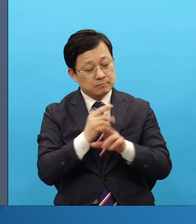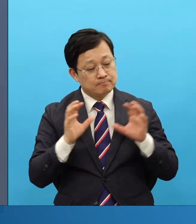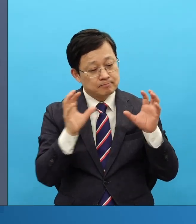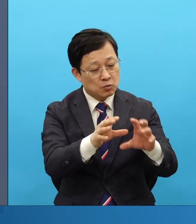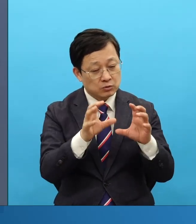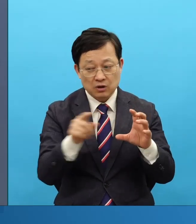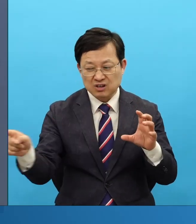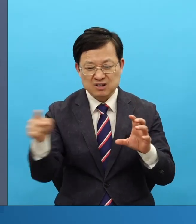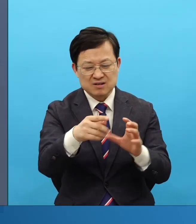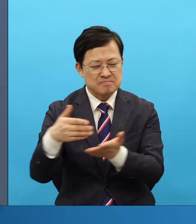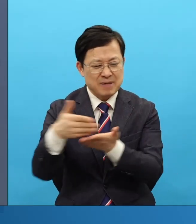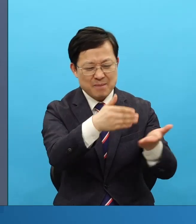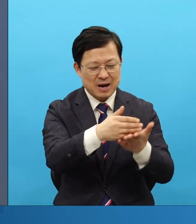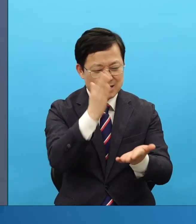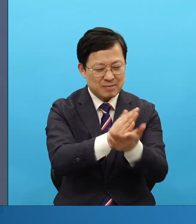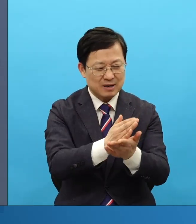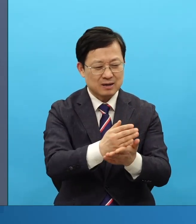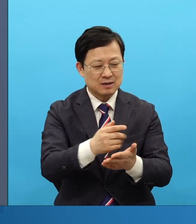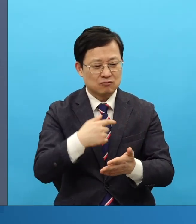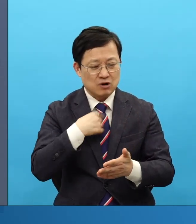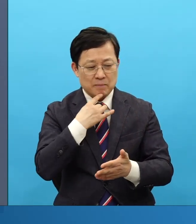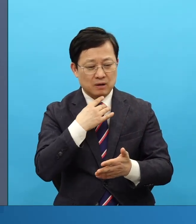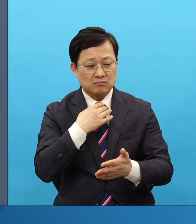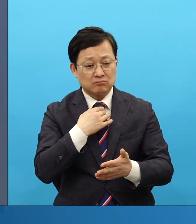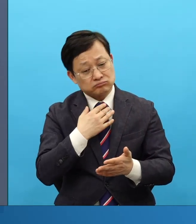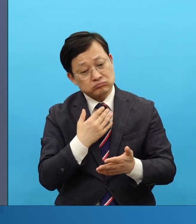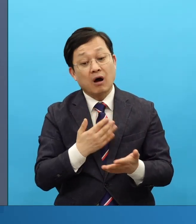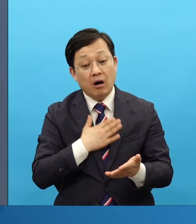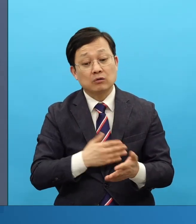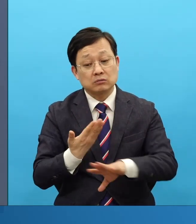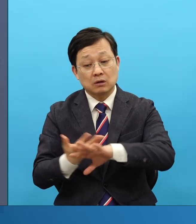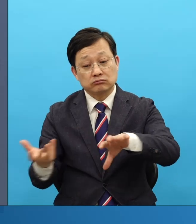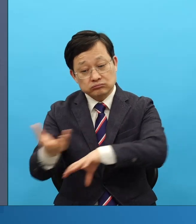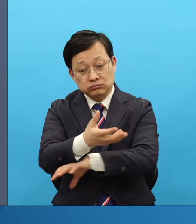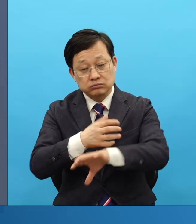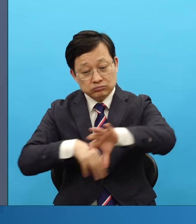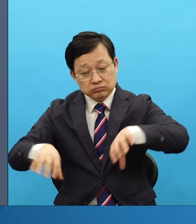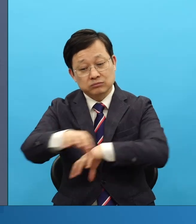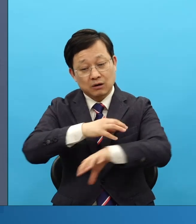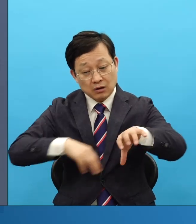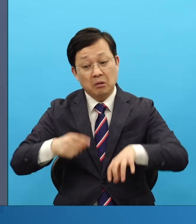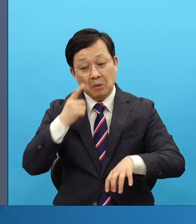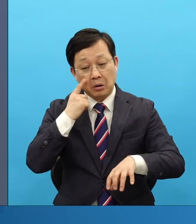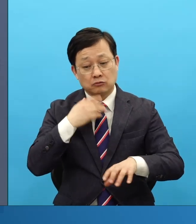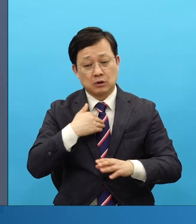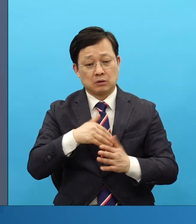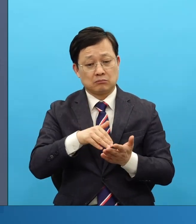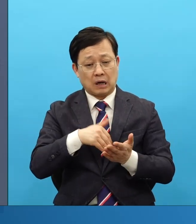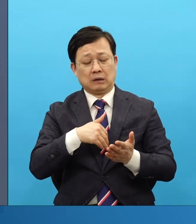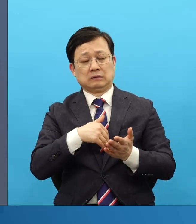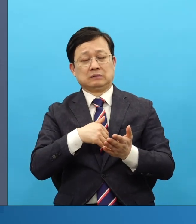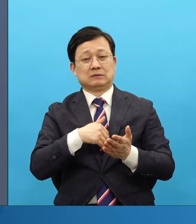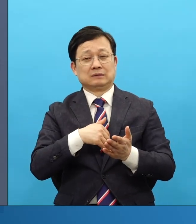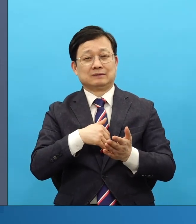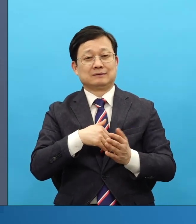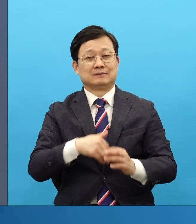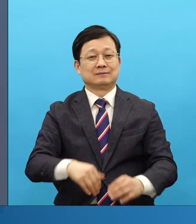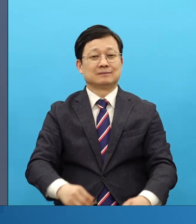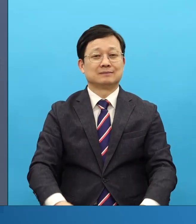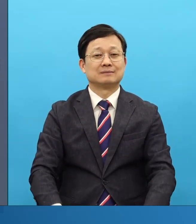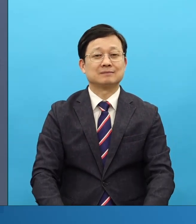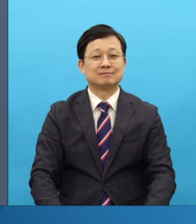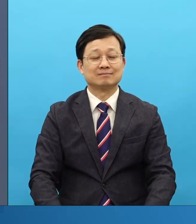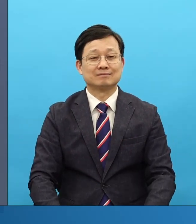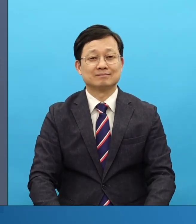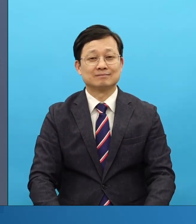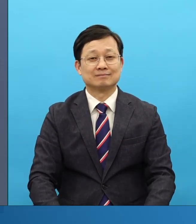빌려주나. 기도원은 여러 교회 그러고 기도원 원장이 좋아요 쓰세요. And so why are you only renting it out to this one church? And so the leader of that prayer mountain